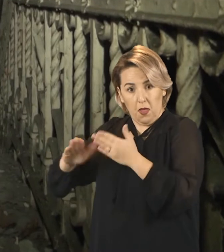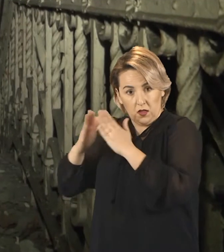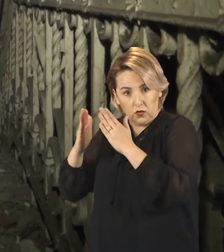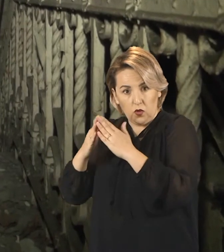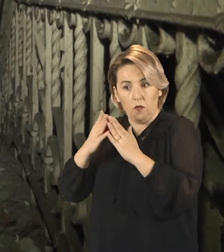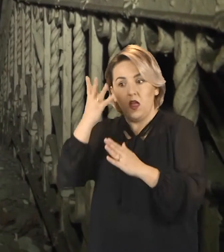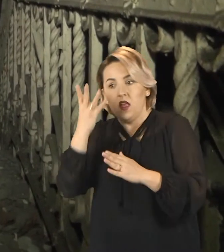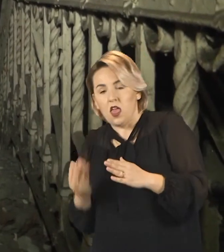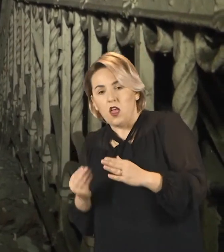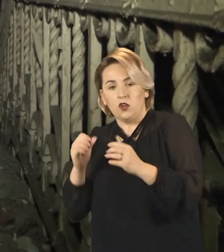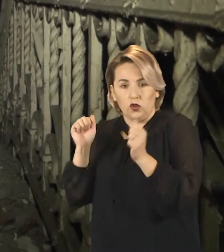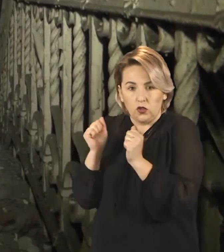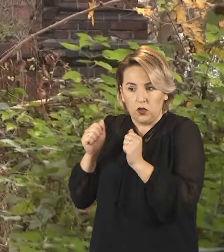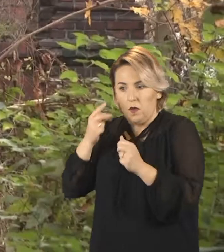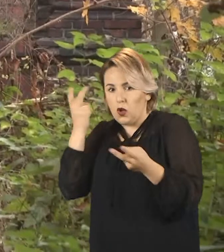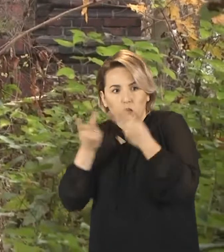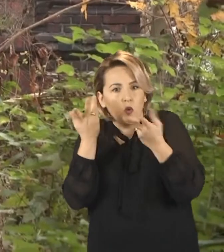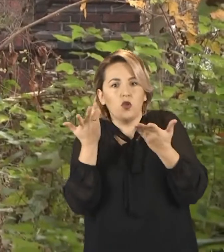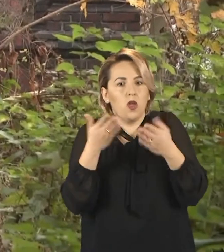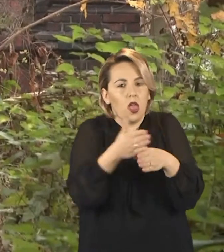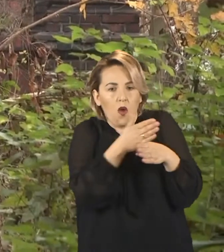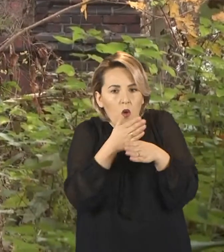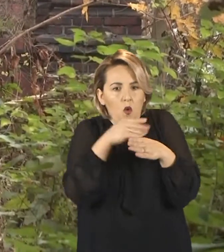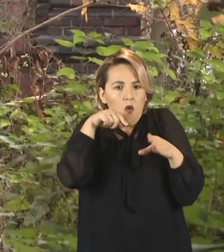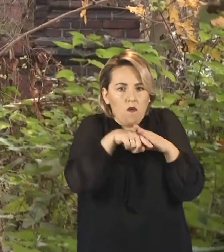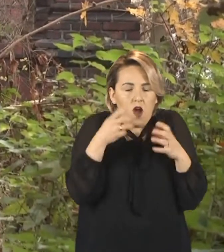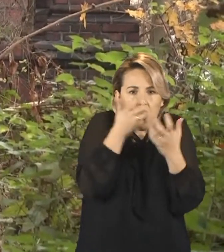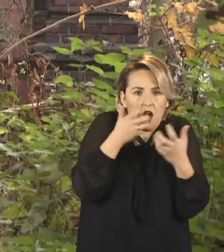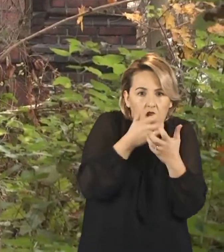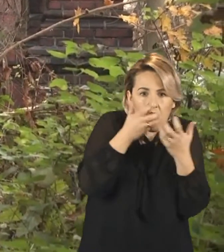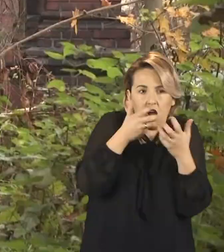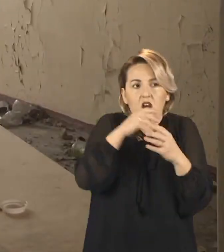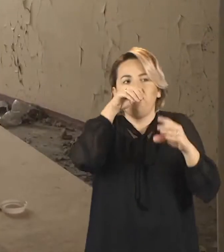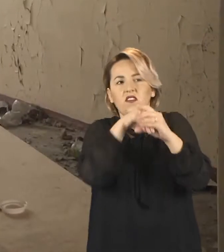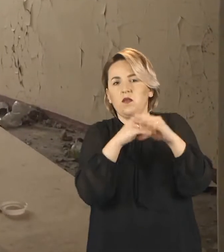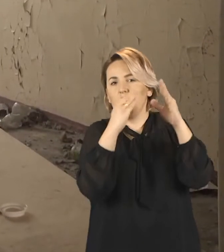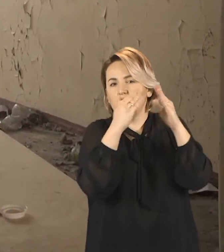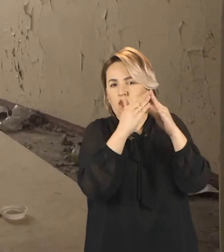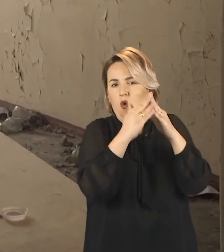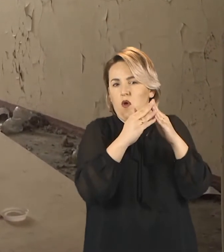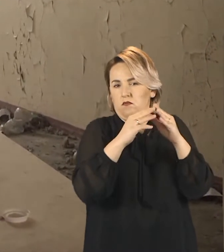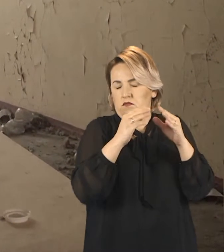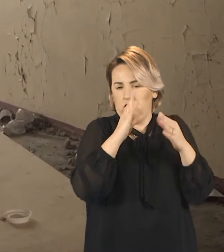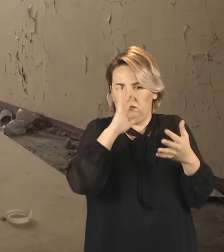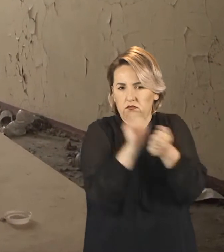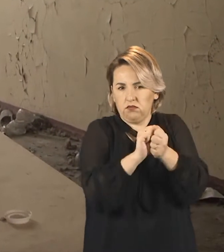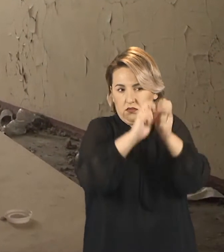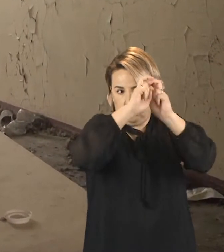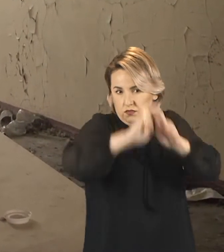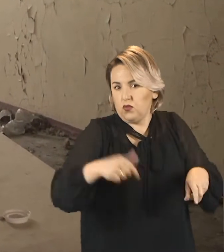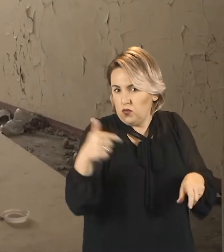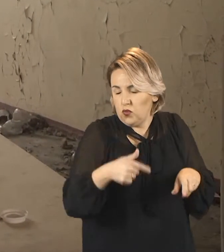okresie jesienno-zimowym szukają schronienia gdzie tylko się da w większości przypadków są to pustostany przeznaczone do rozbiórki